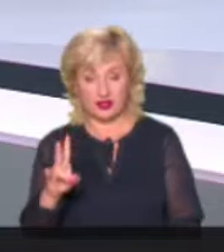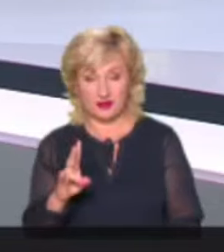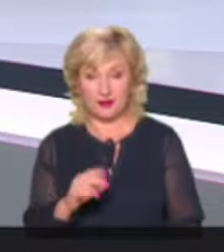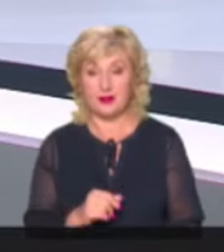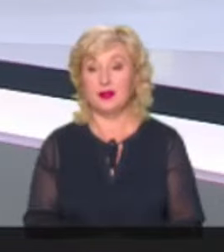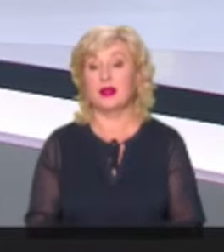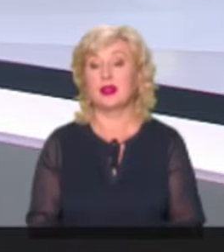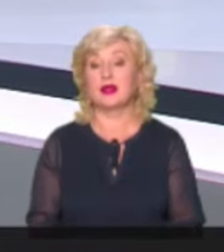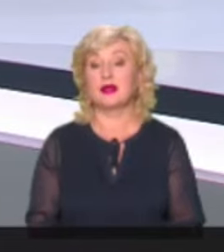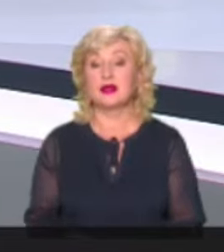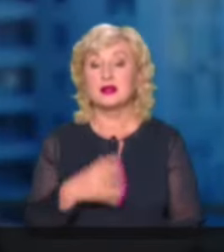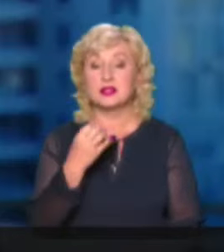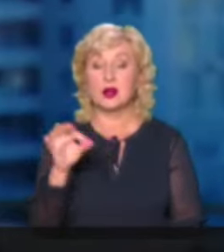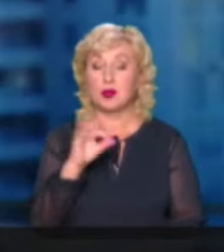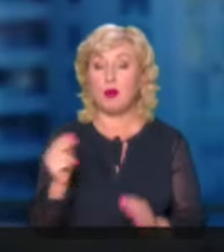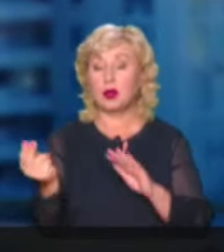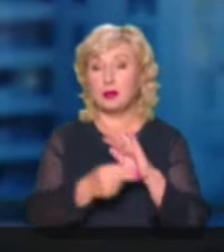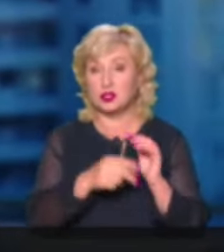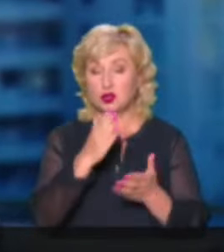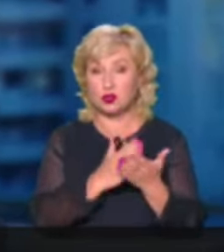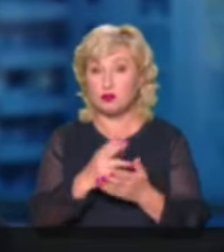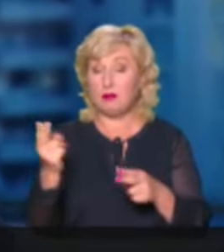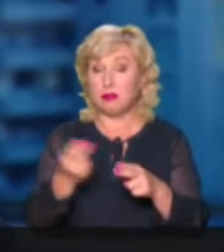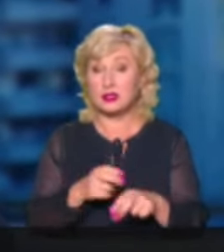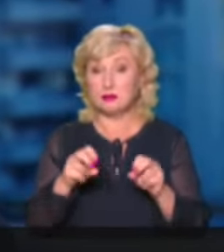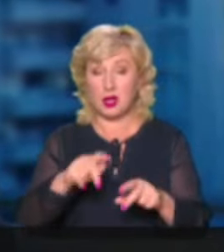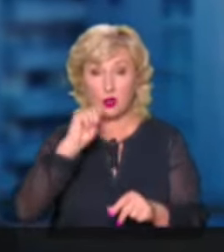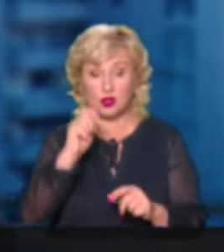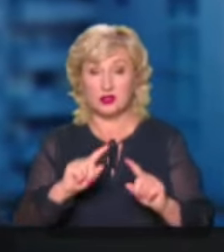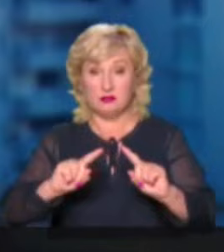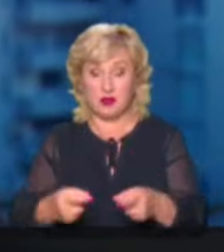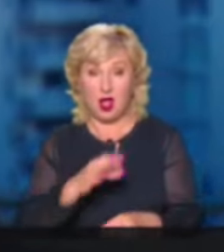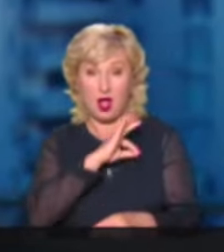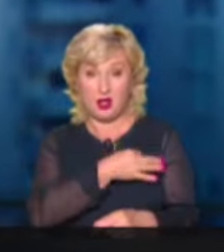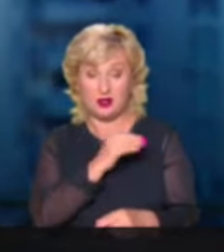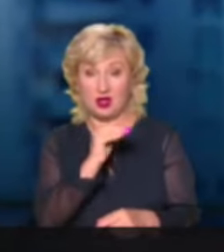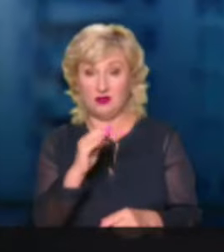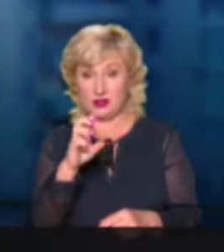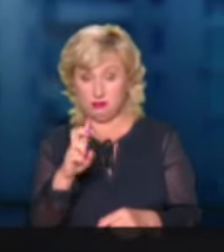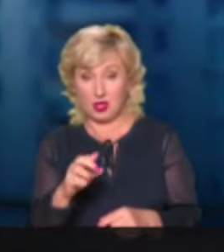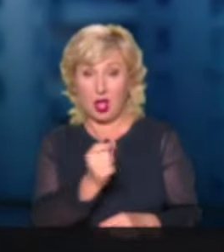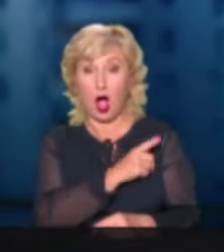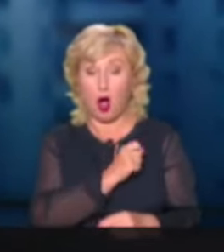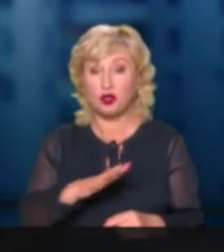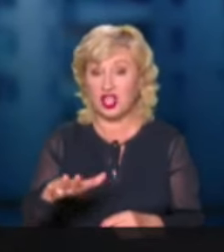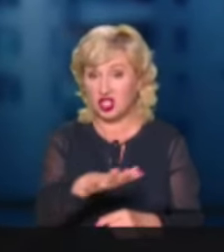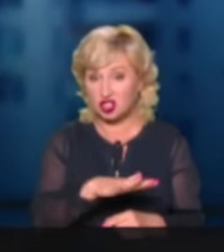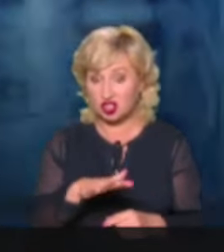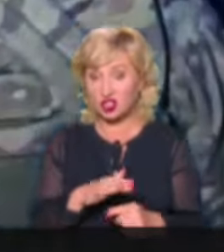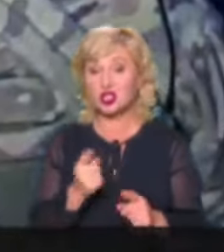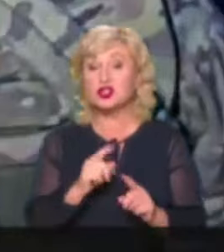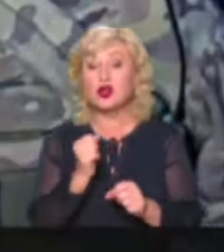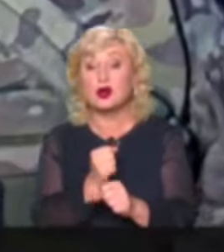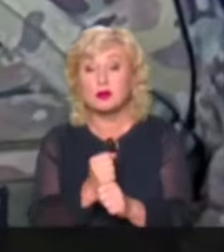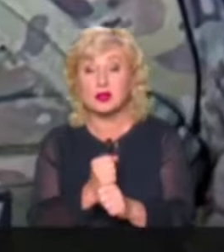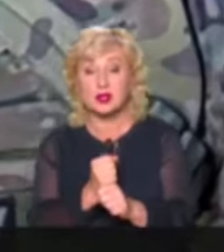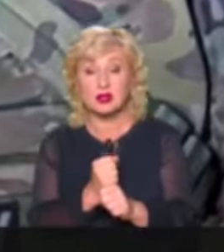е от ще про пропагандистів Служба безпеки України затримала агента ФСБ на Одещині Що робив Він звичайно що